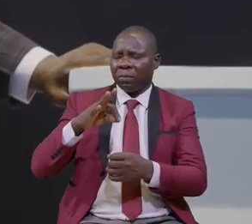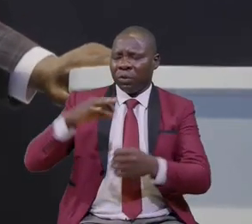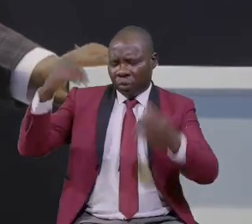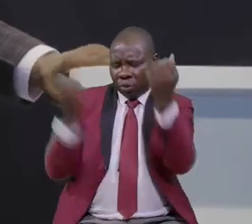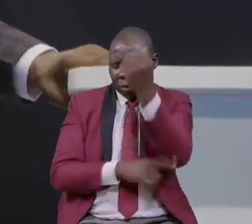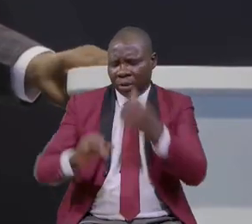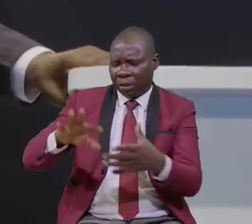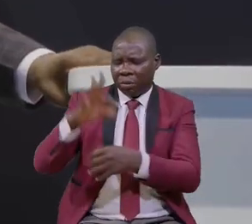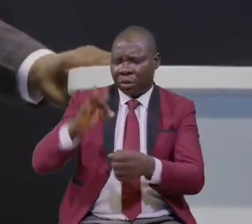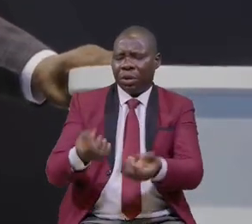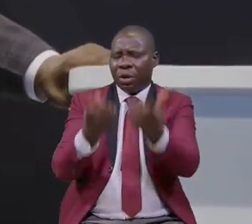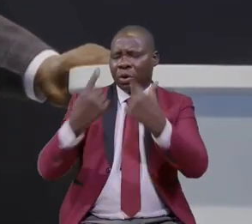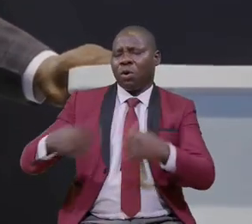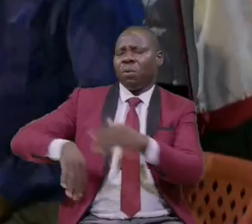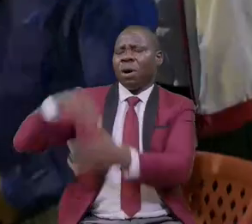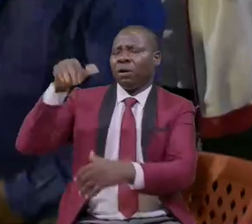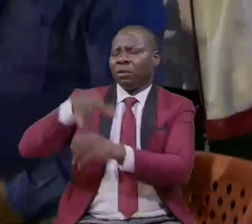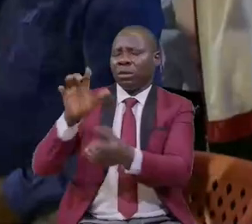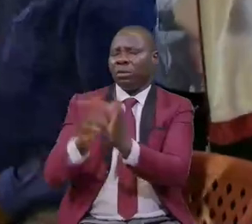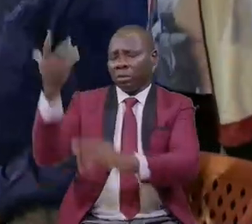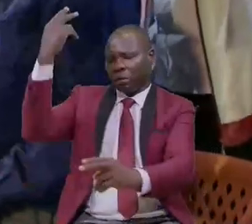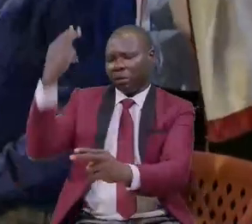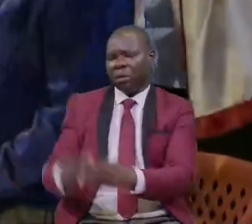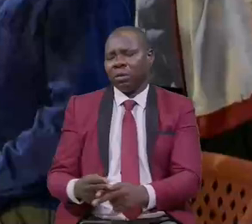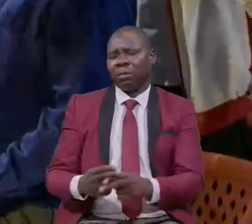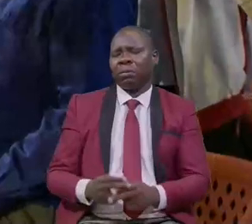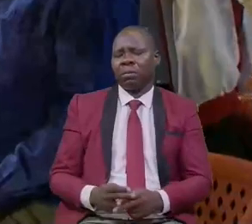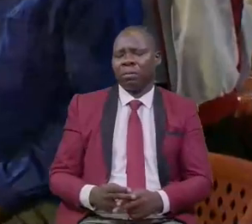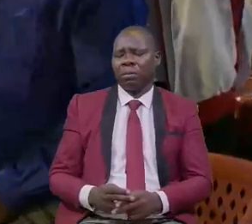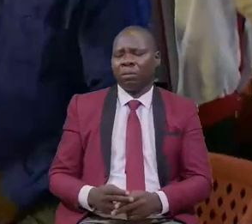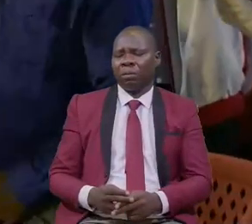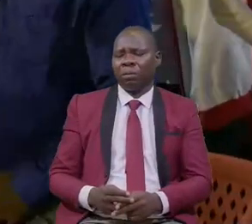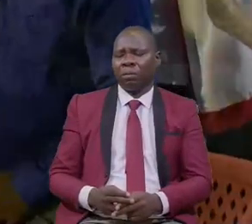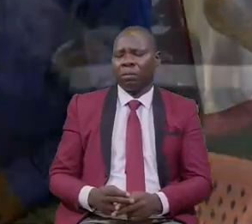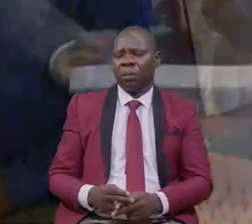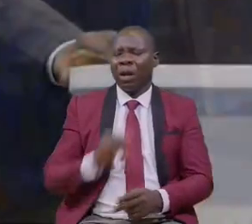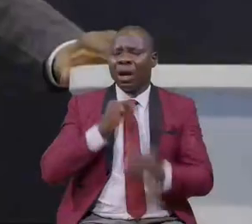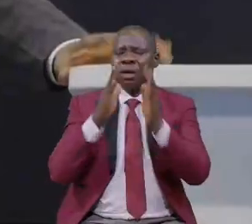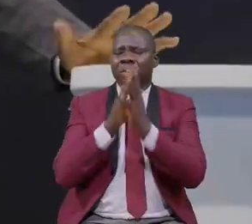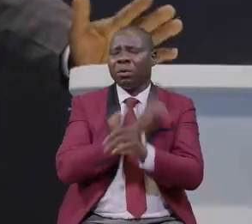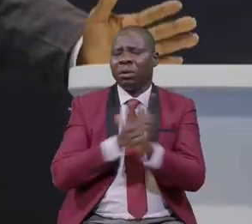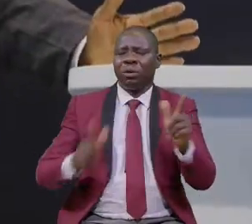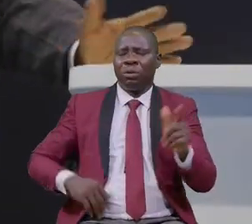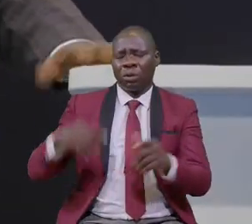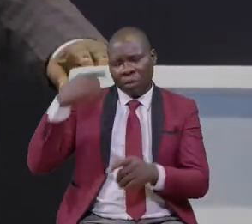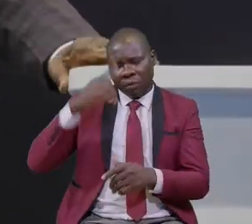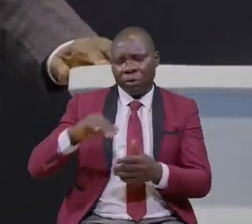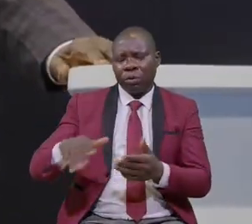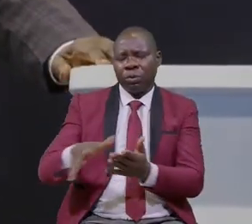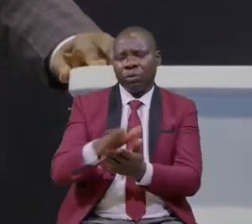tourmentant sortez au nom de jésésus je prie Seigneur pour